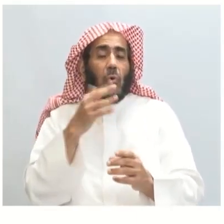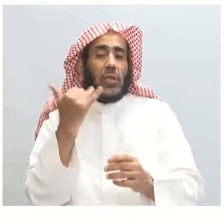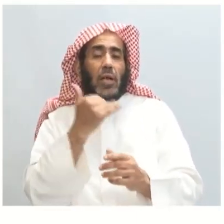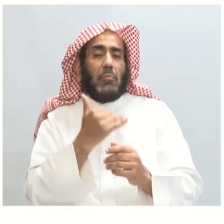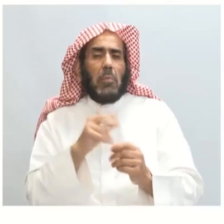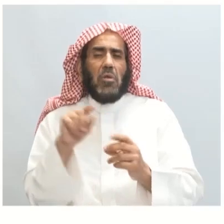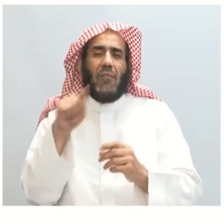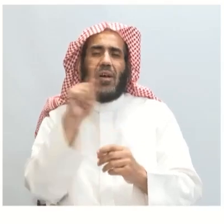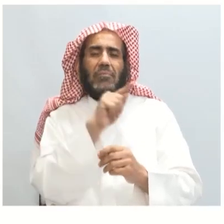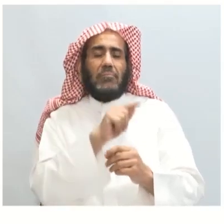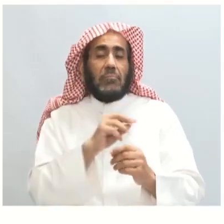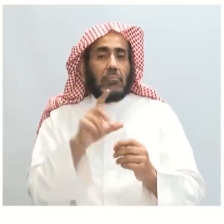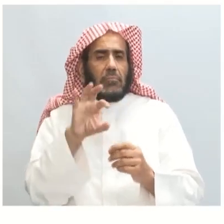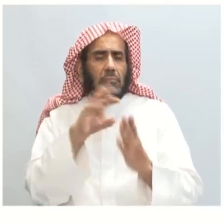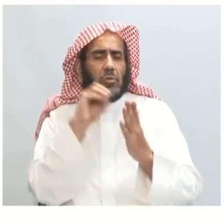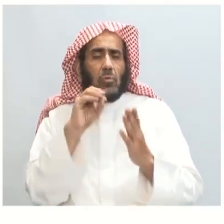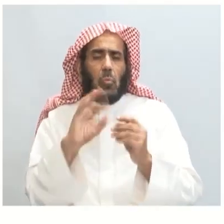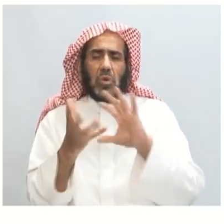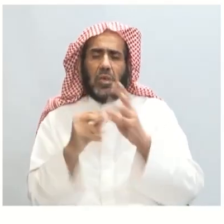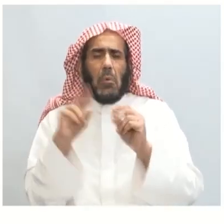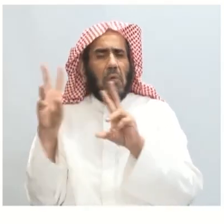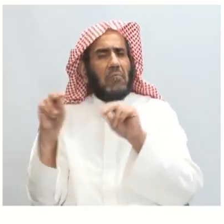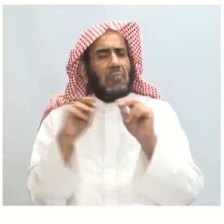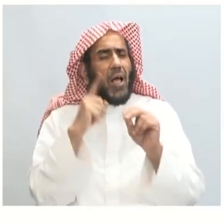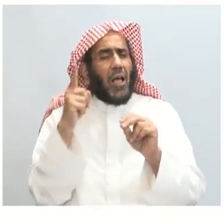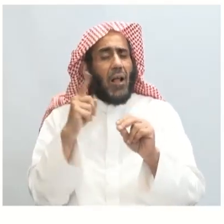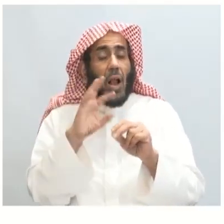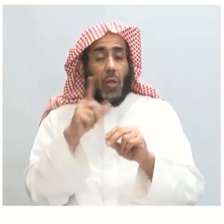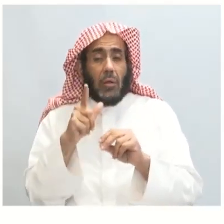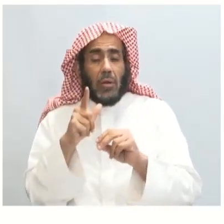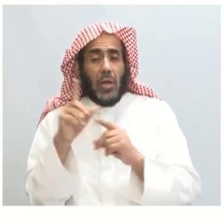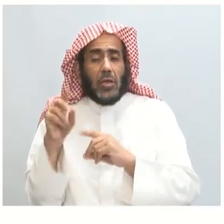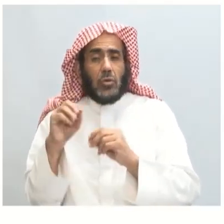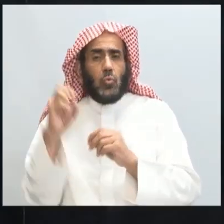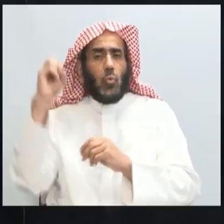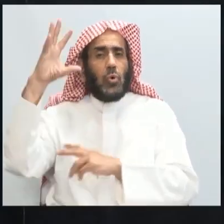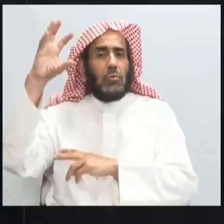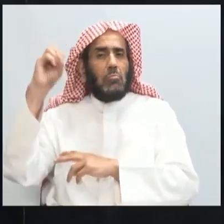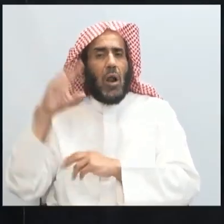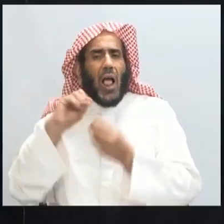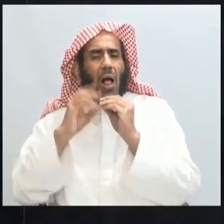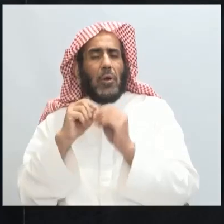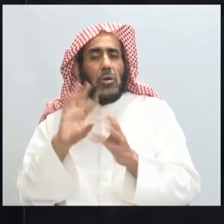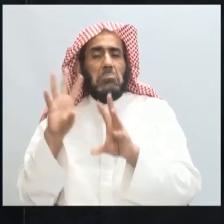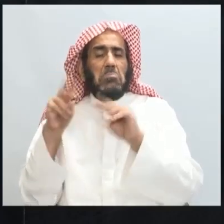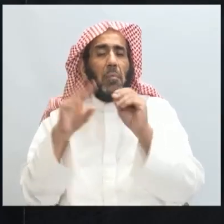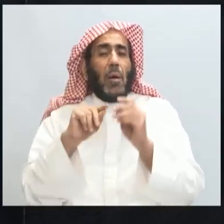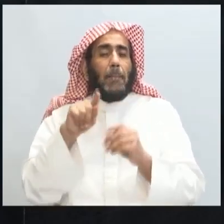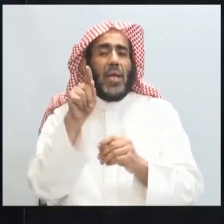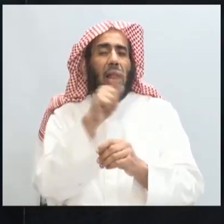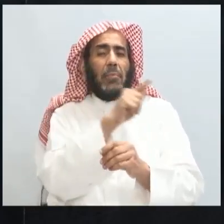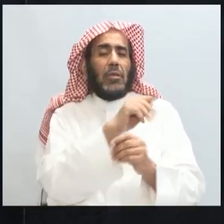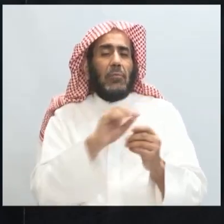العربيه استنتج وجه الشبه بينهما اذا لاحظوا هنا نقول ان ماذا اشارات المرور شبهت بعلامات